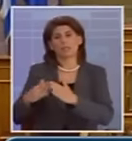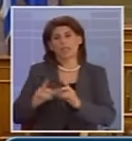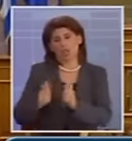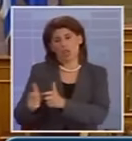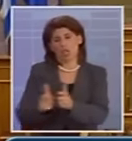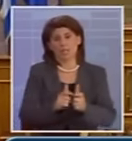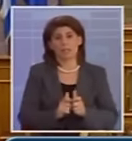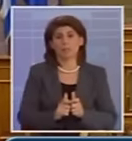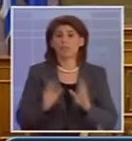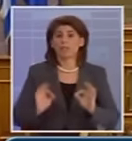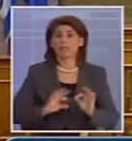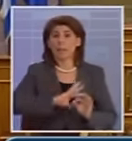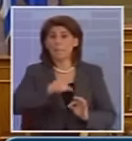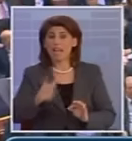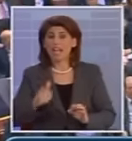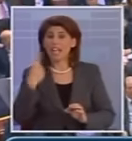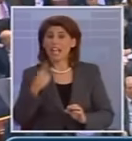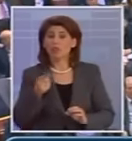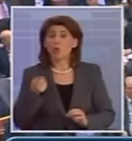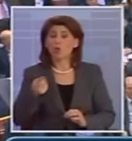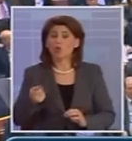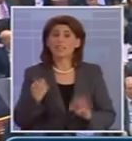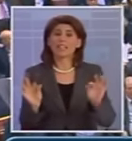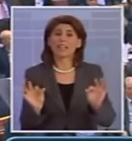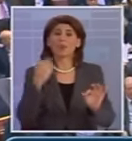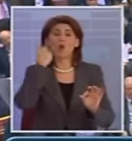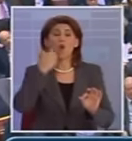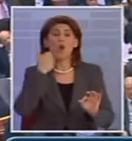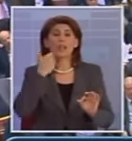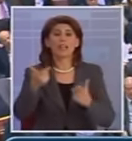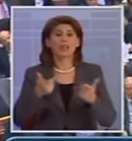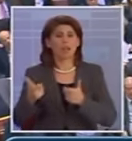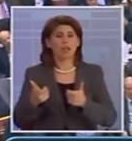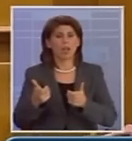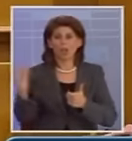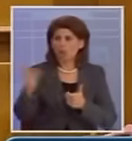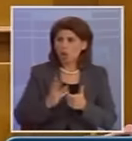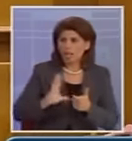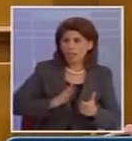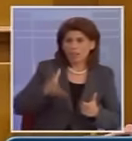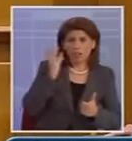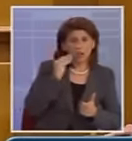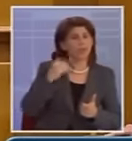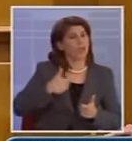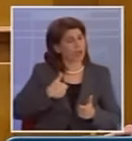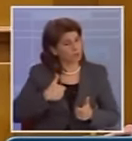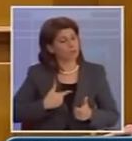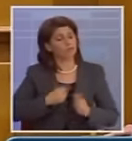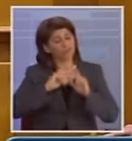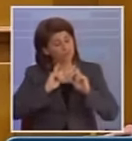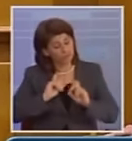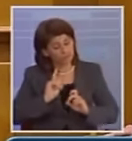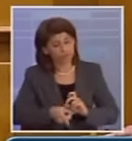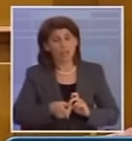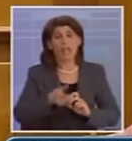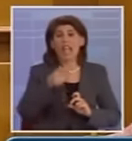Και βεβαίως ως 100 δόσεις και τη ρύθμιση των κόκκινων δανείων που η Τρόικα δεν ήθελε να ακούσει, εμείς τα επιβάλαμε,